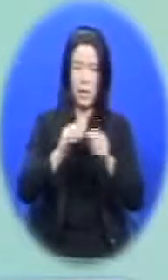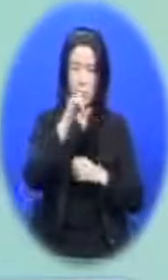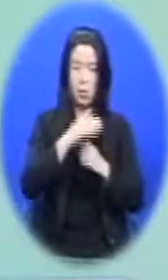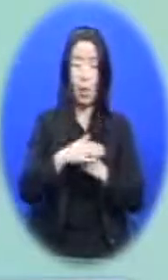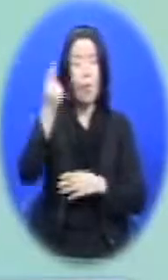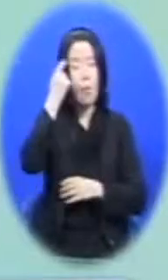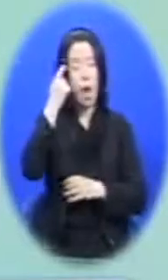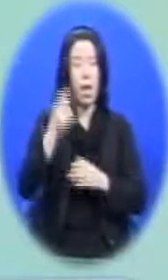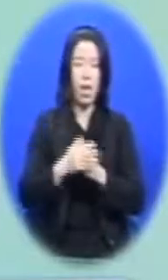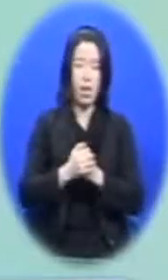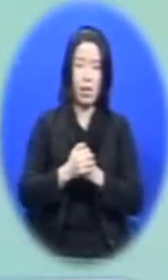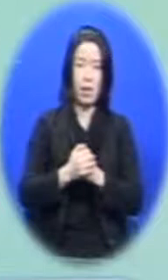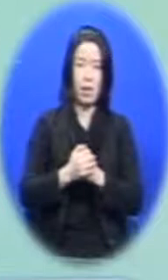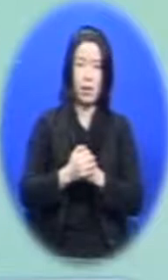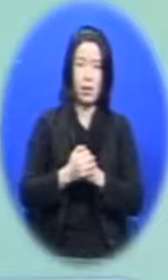왜 그렇지요?